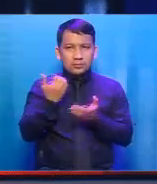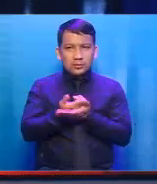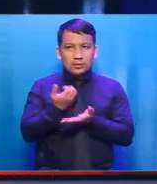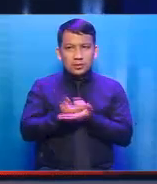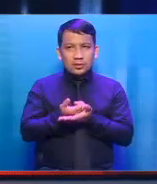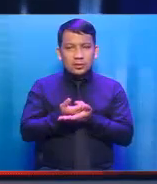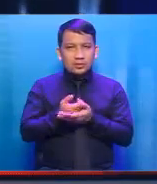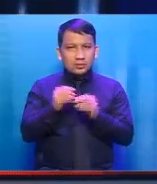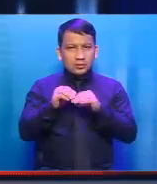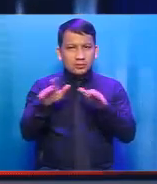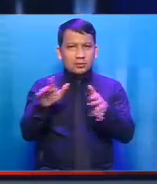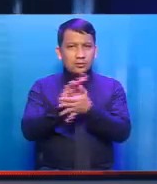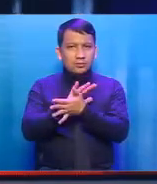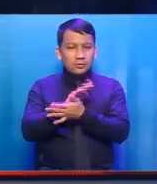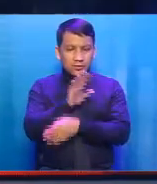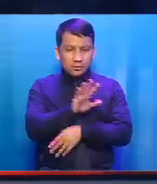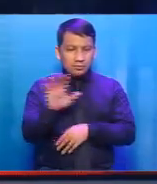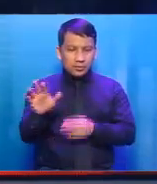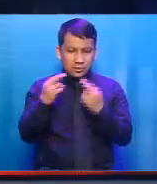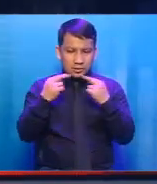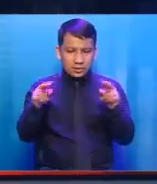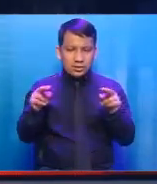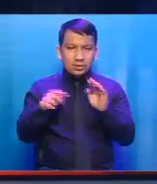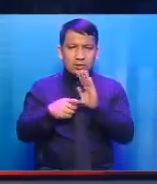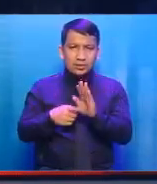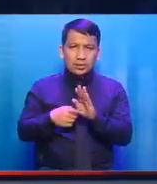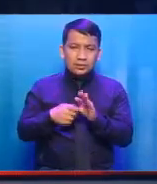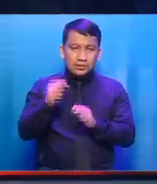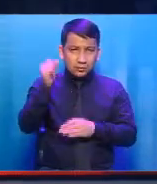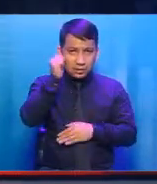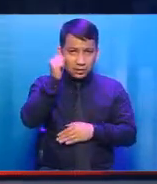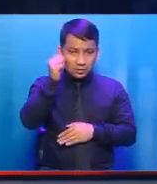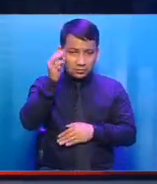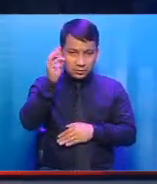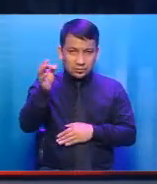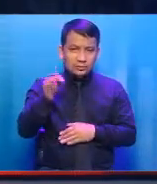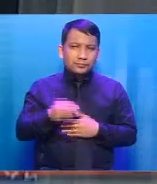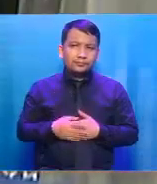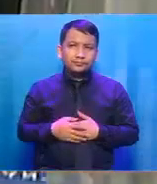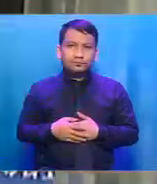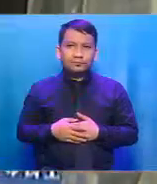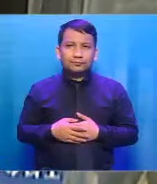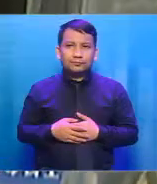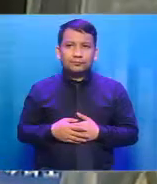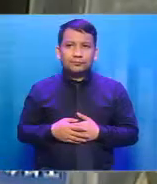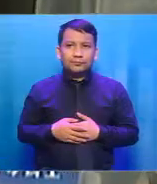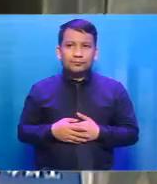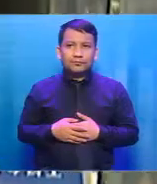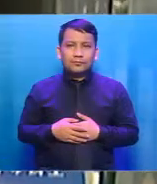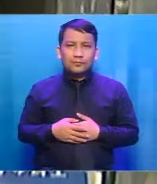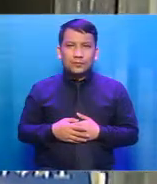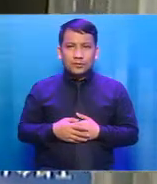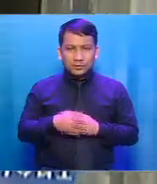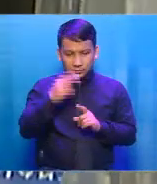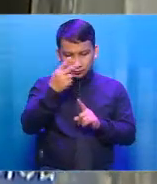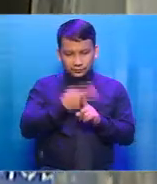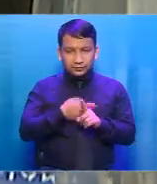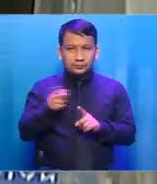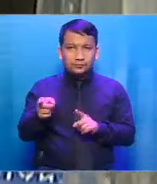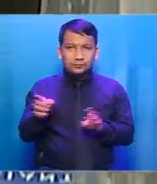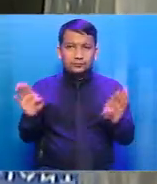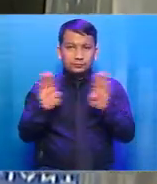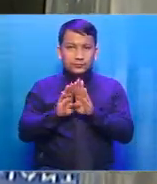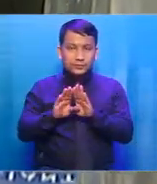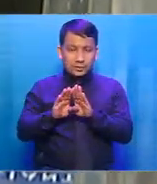gitna ng pandemya. Nasa frontline ng balitang yan, si Shayla Francisco. Higit 2 buwang nagsara ang barbershop